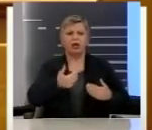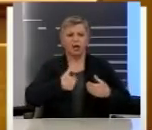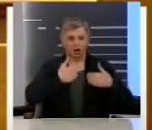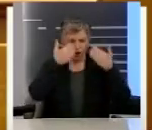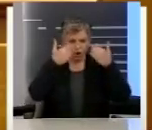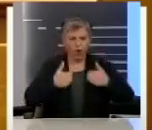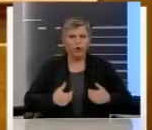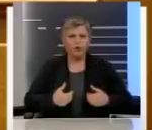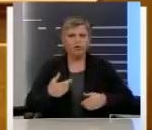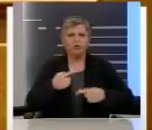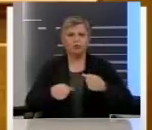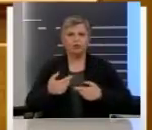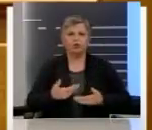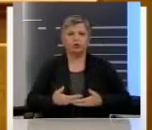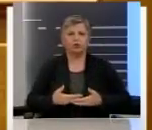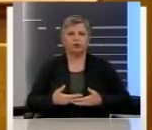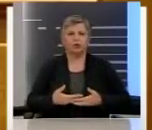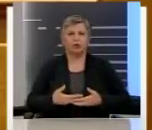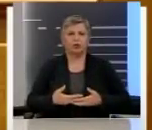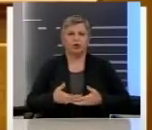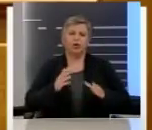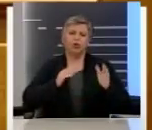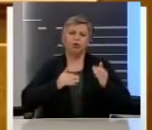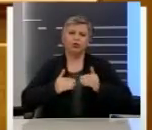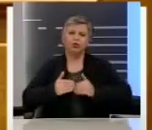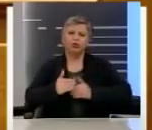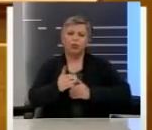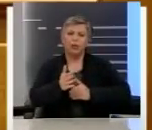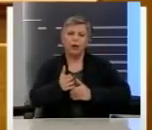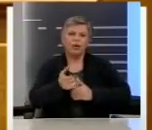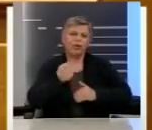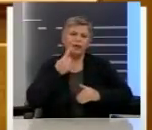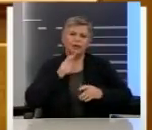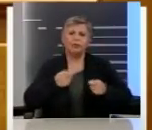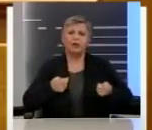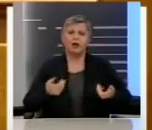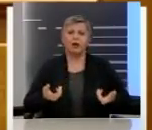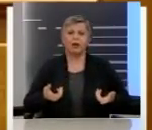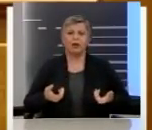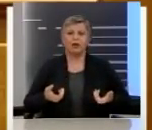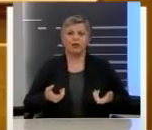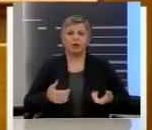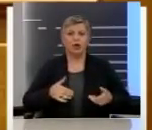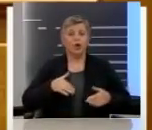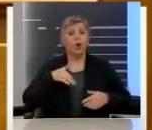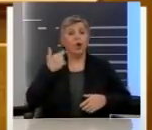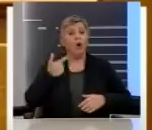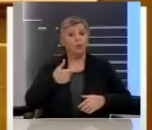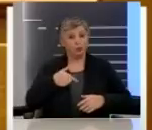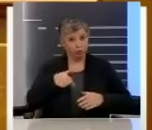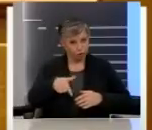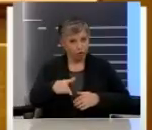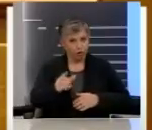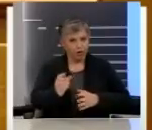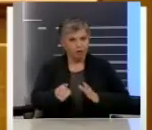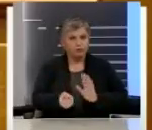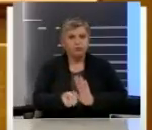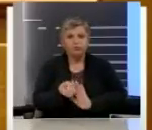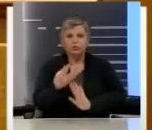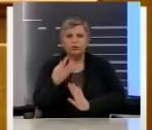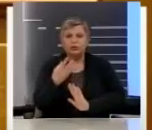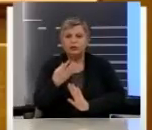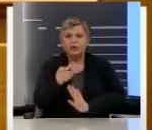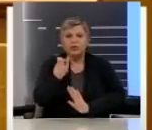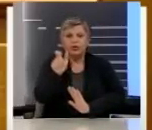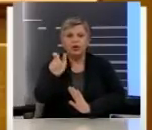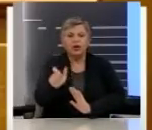που θα επιβεβαιώσει ή θα διαψεύσει αν τα στοιχεία που αναγράφονται σε μια άλλη